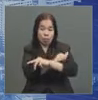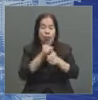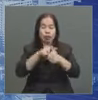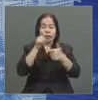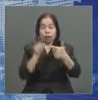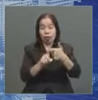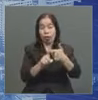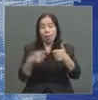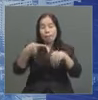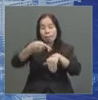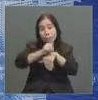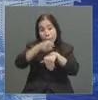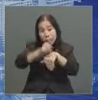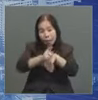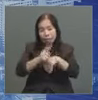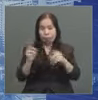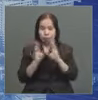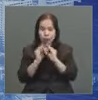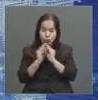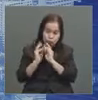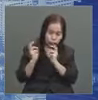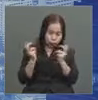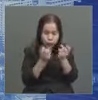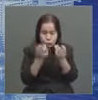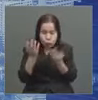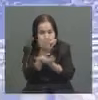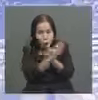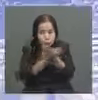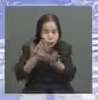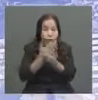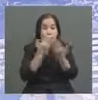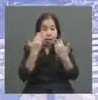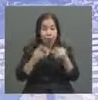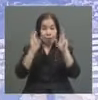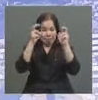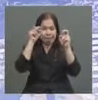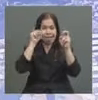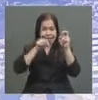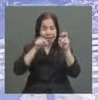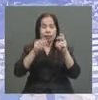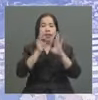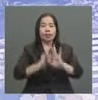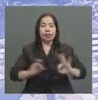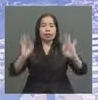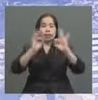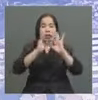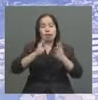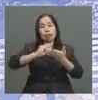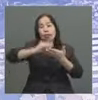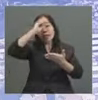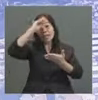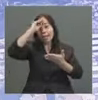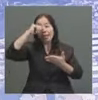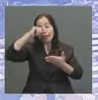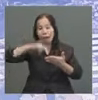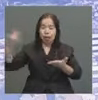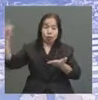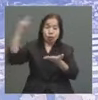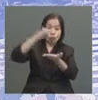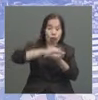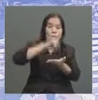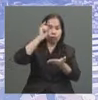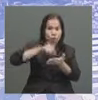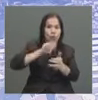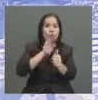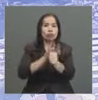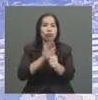วงสาธารณสุขในแพทย์สุขุมกาญจนพิมายก็ได้พูดถึงประเด็นนี้ว่ามีความสำคัญอย่างยิ่งที่เราจะต้องดูพี่น้องประชาชน